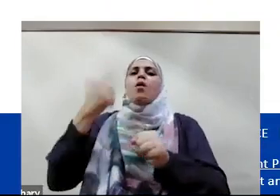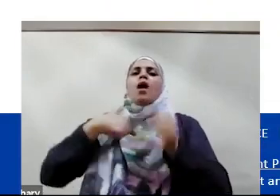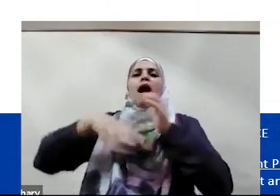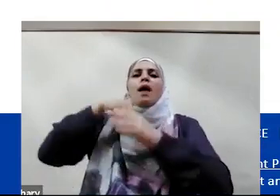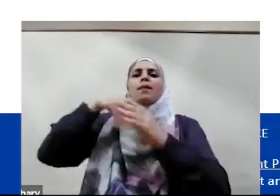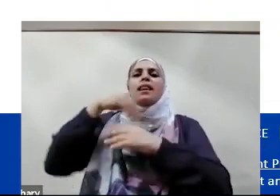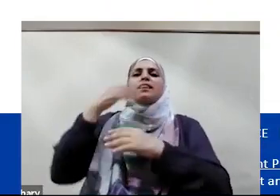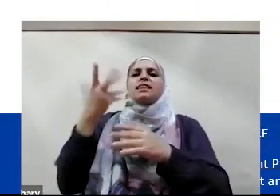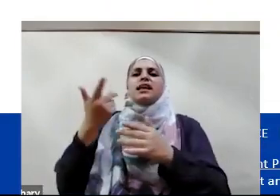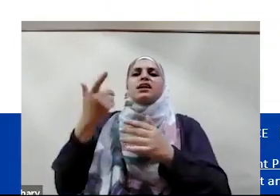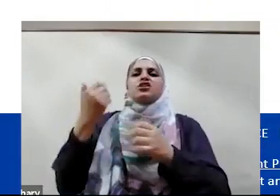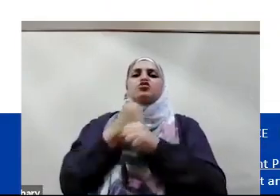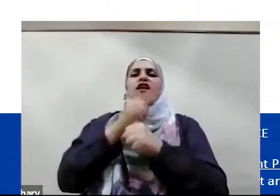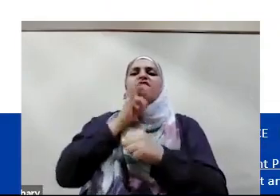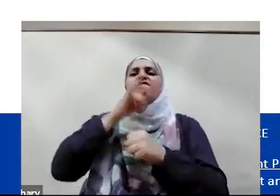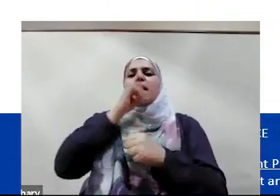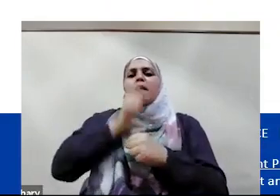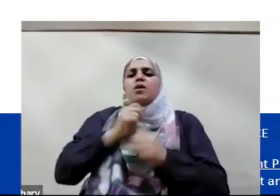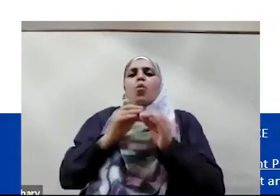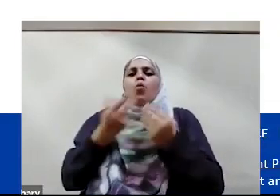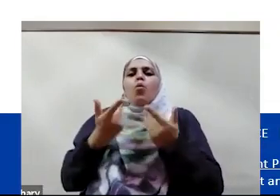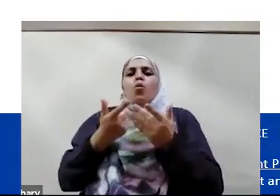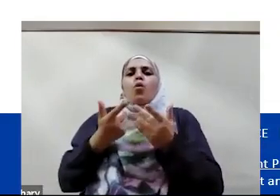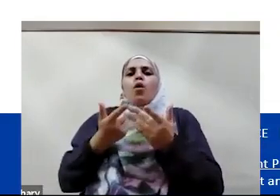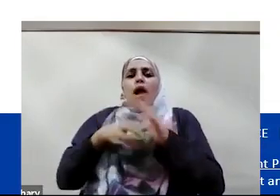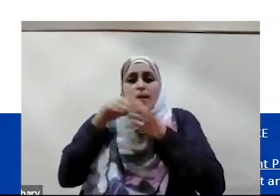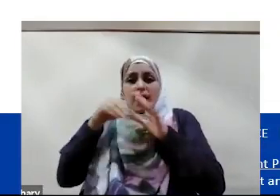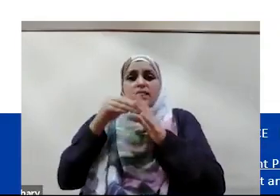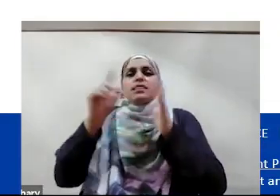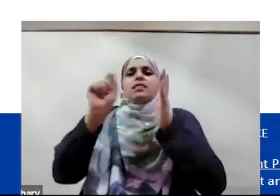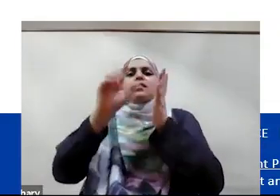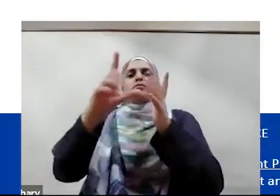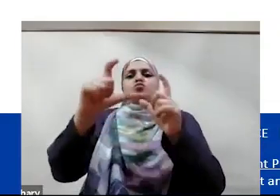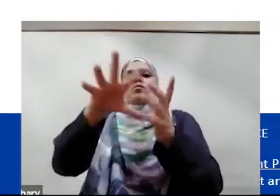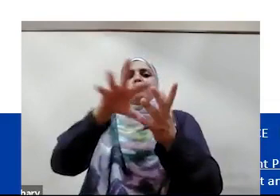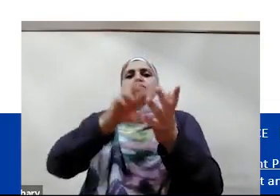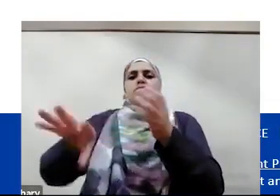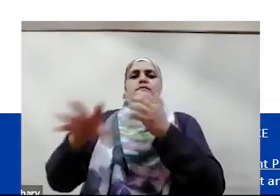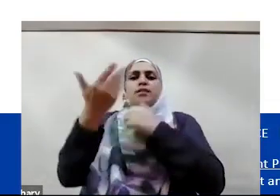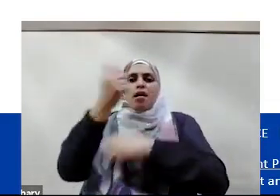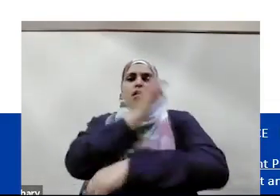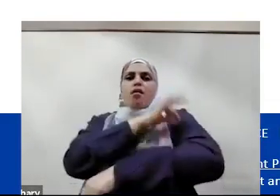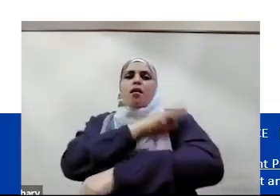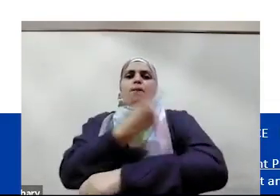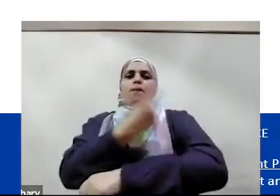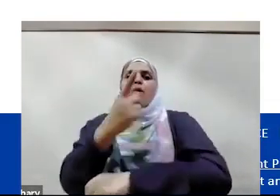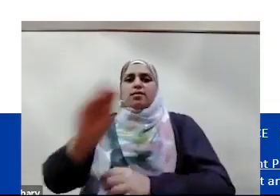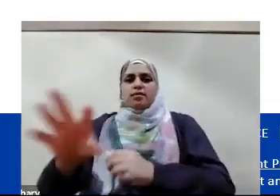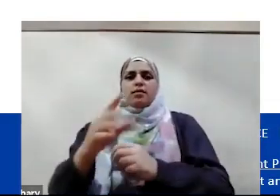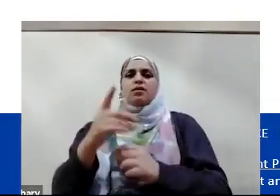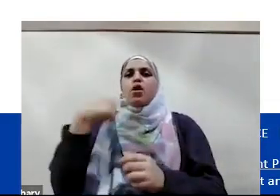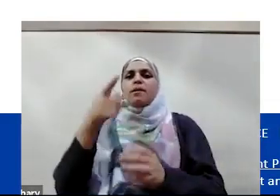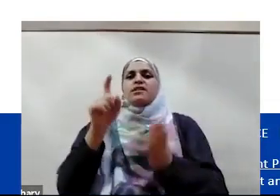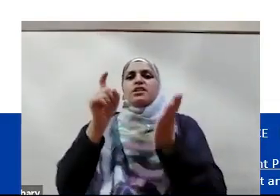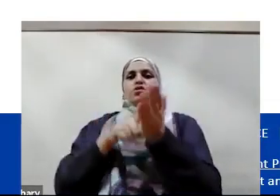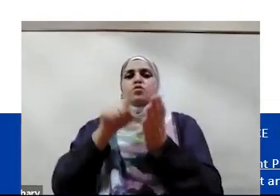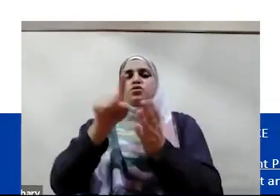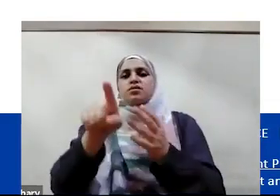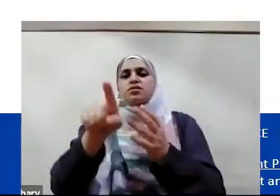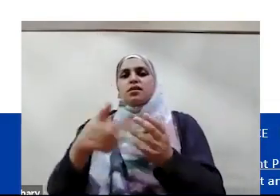كده أعمل بختارهم. يعني مثلا ممكن نجرب في واحدة نعمل كده، ونعمل ندوس على ستارت